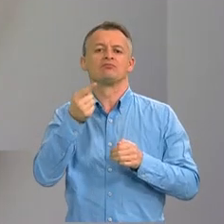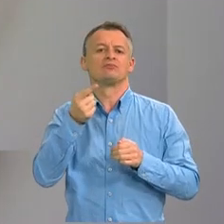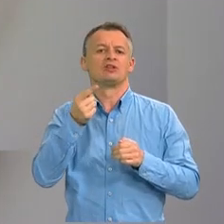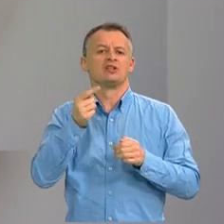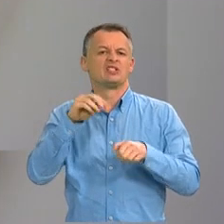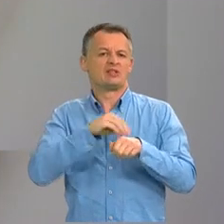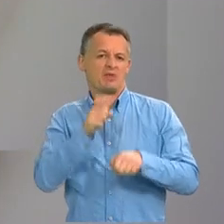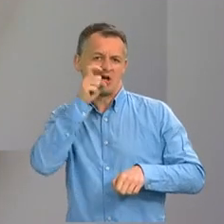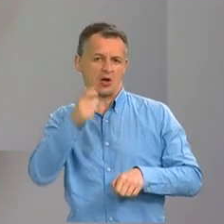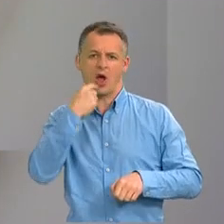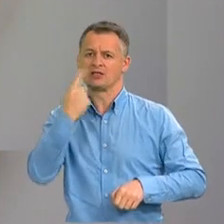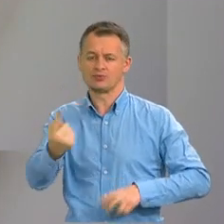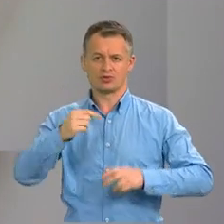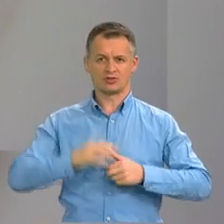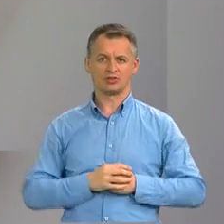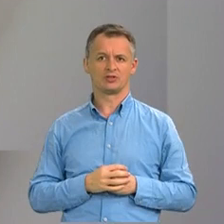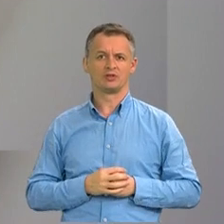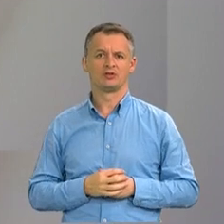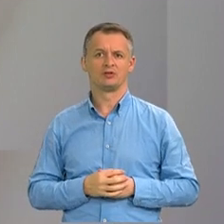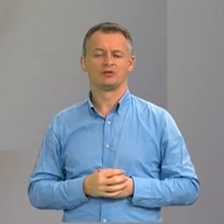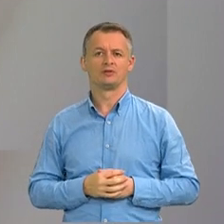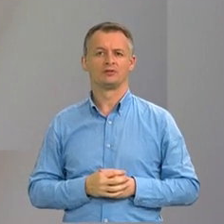polițiști, pentru ce ați venit la școală?